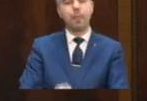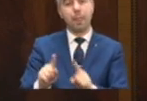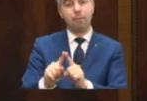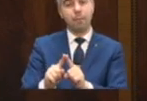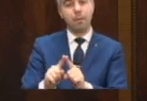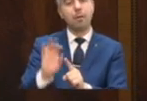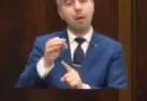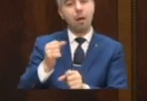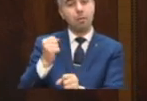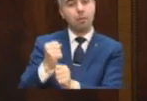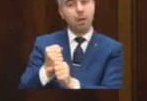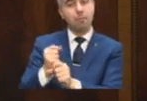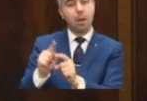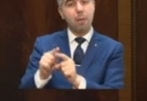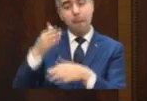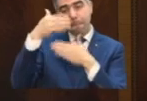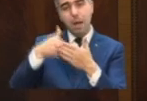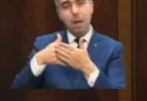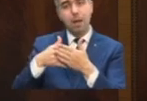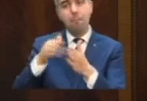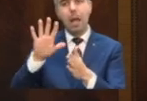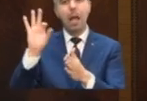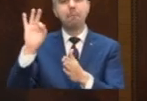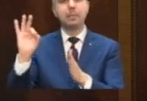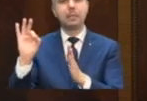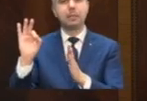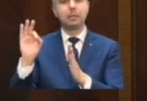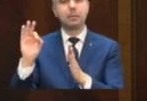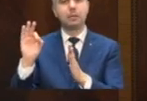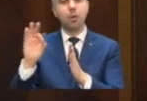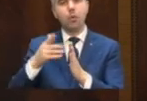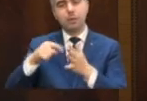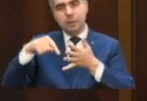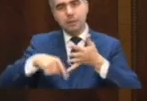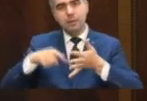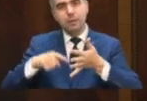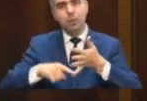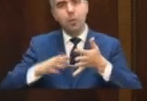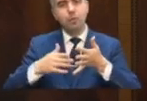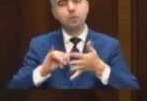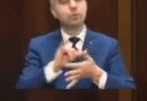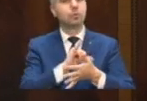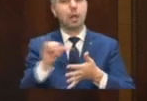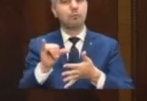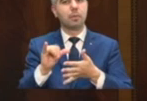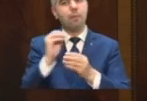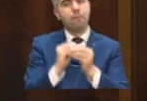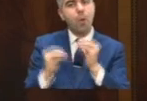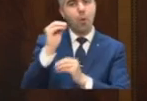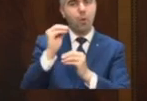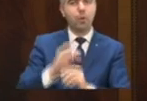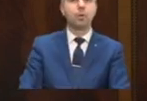الأعمال بهدف ولوج المغرب دائرة الاقتصاديات الخمسين، توفير مناخ تنافسي وجذاب للاستثمار